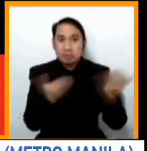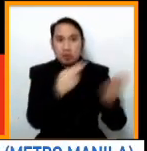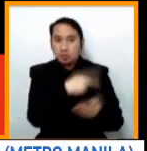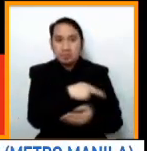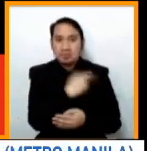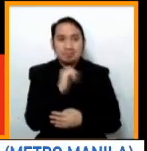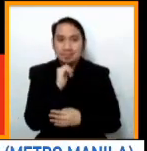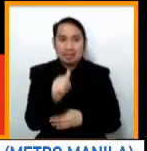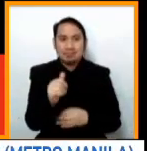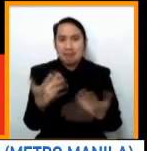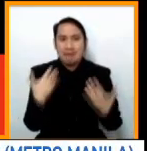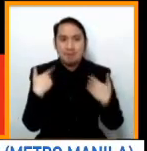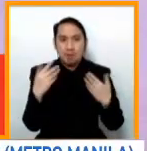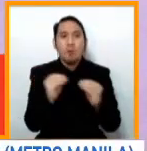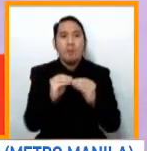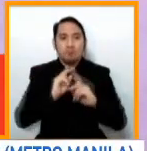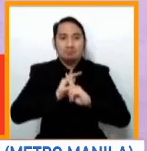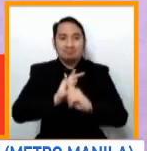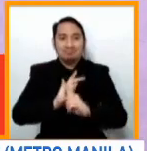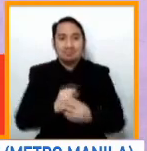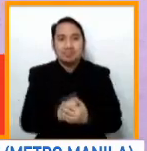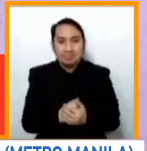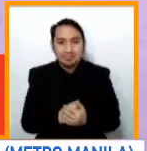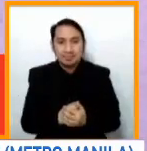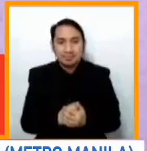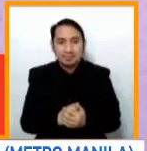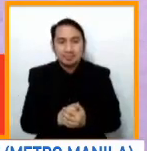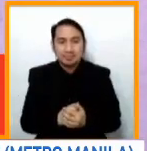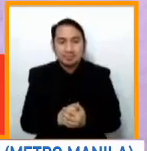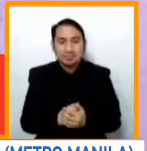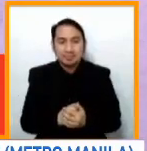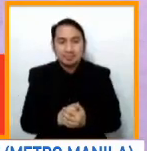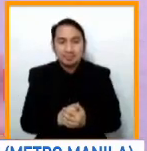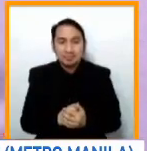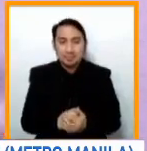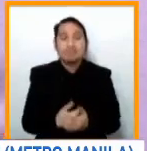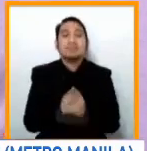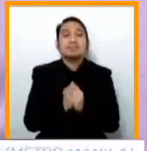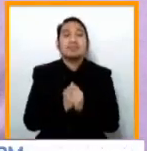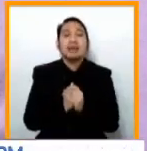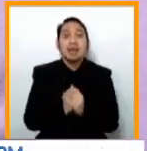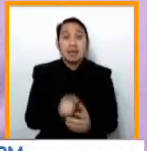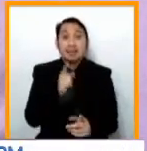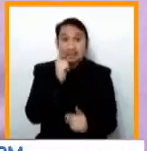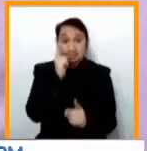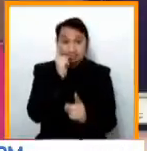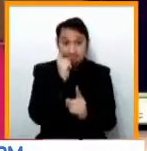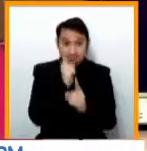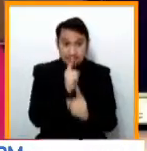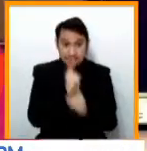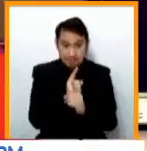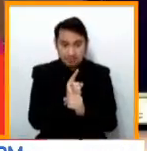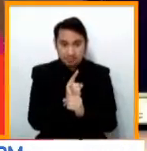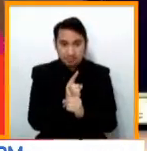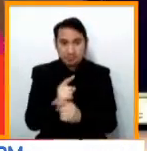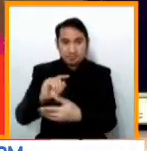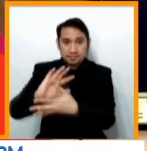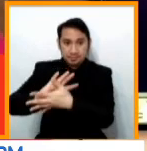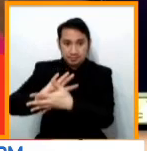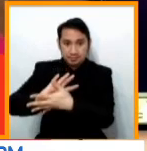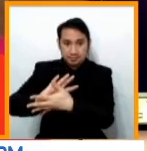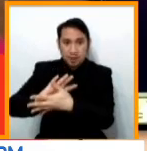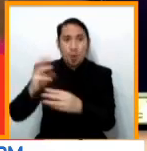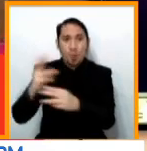doon. Apo, Dr. Legazpi? Tama po yun. Agree po ako na mas nakamamatay ang COVID-19 kaysa